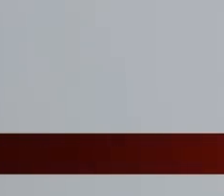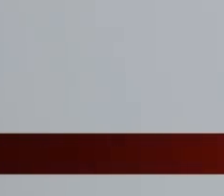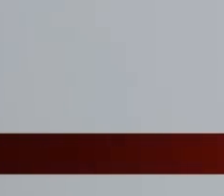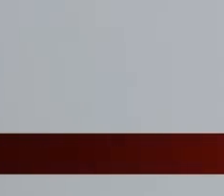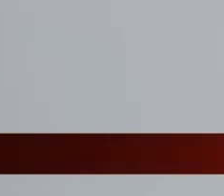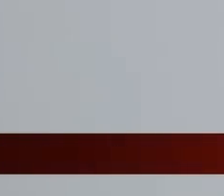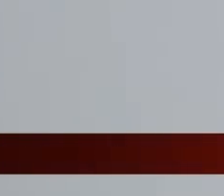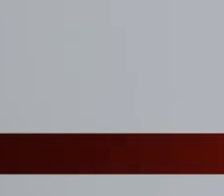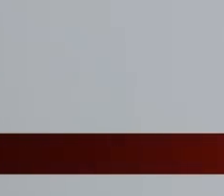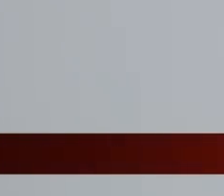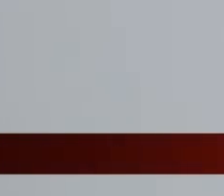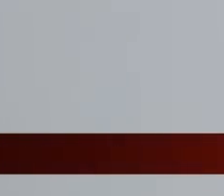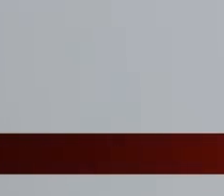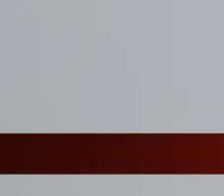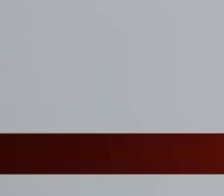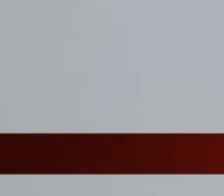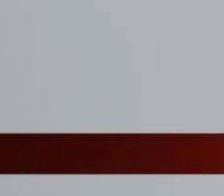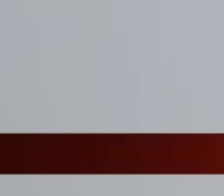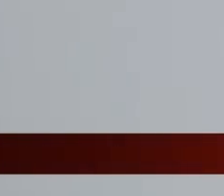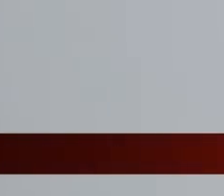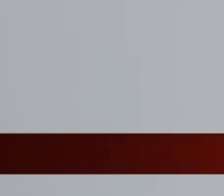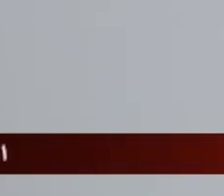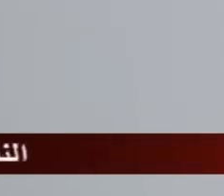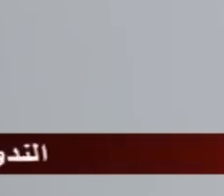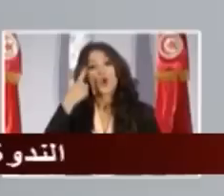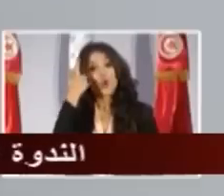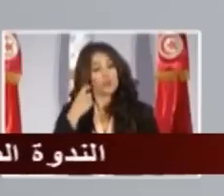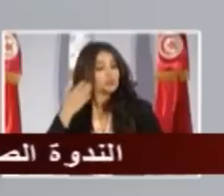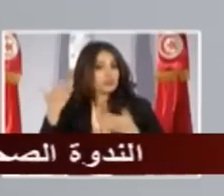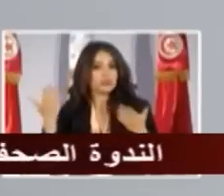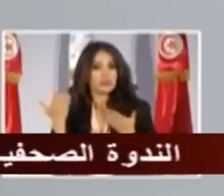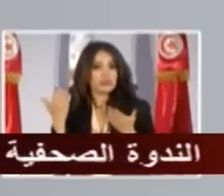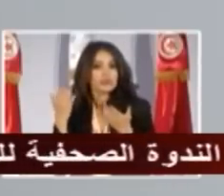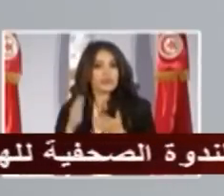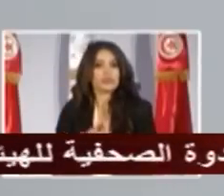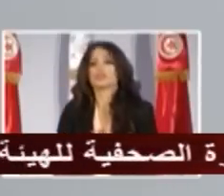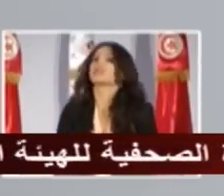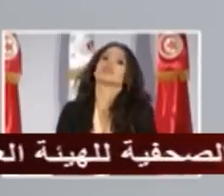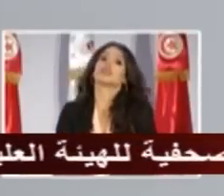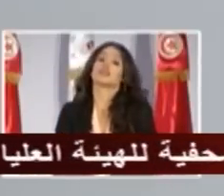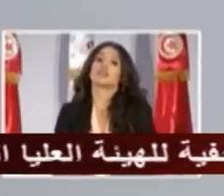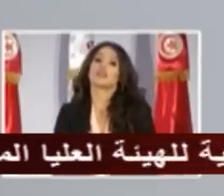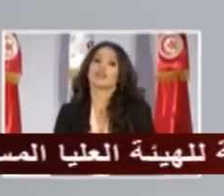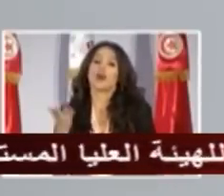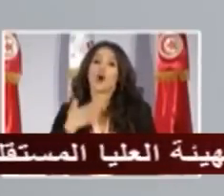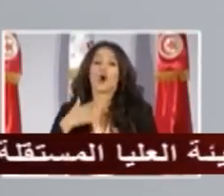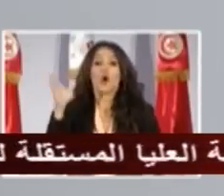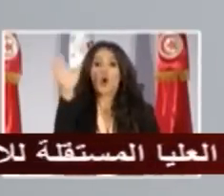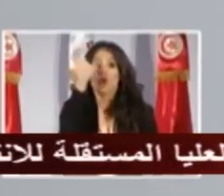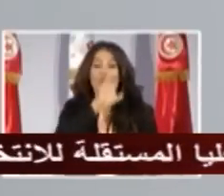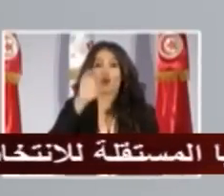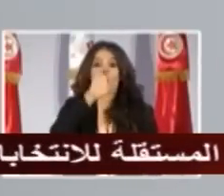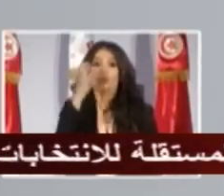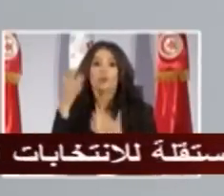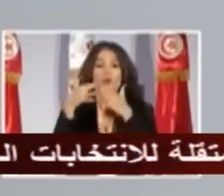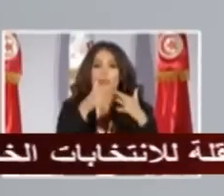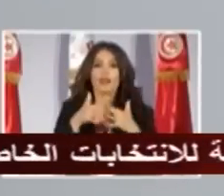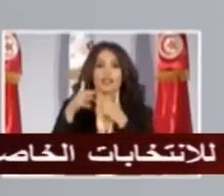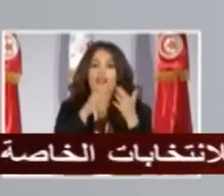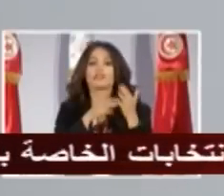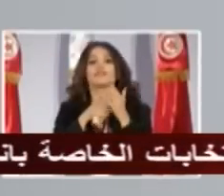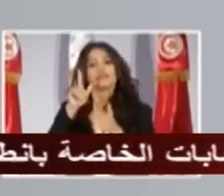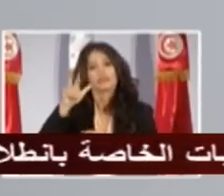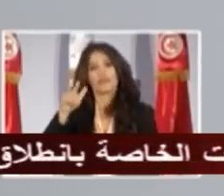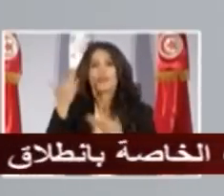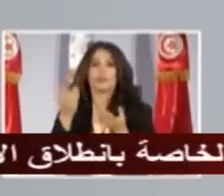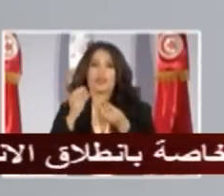تعرف والمراحل الاسبوعيه اليوم عادي جدا انه في الدول ال يعني اوروبا وامريكا الشماليه والكل شويه